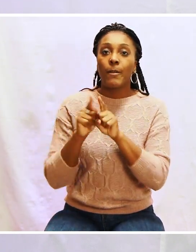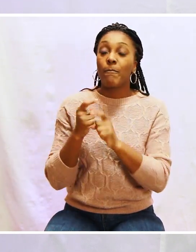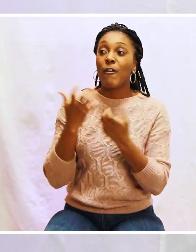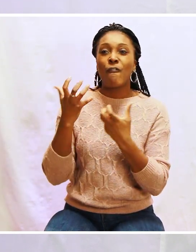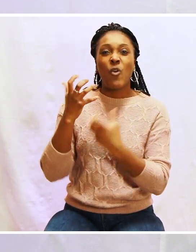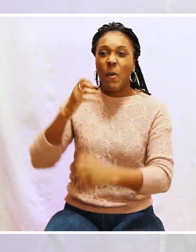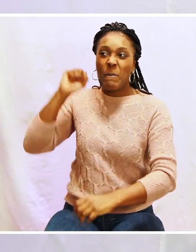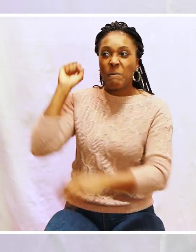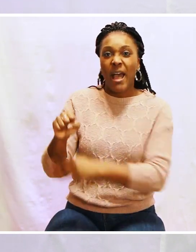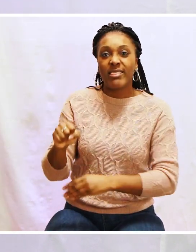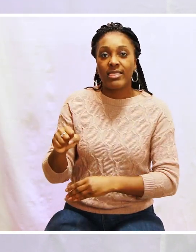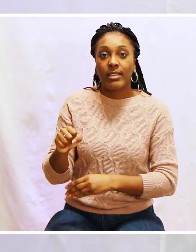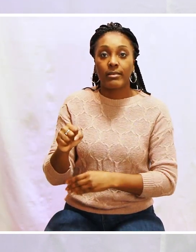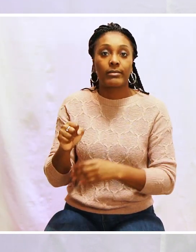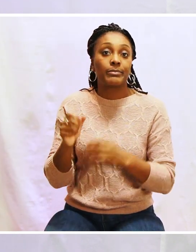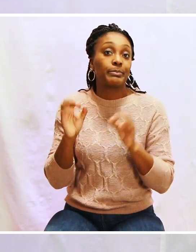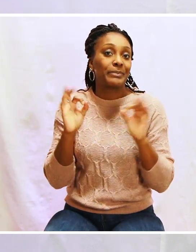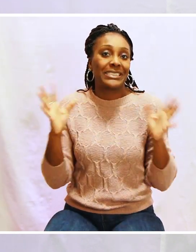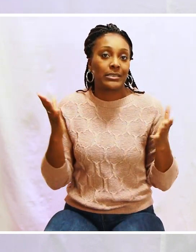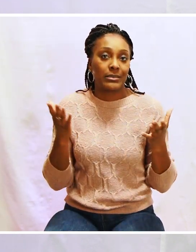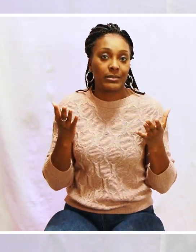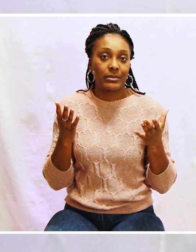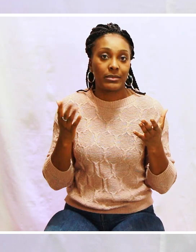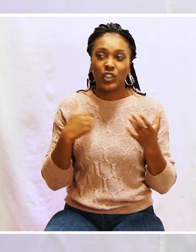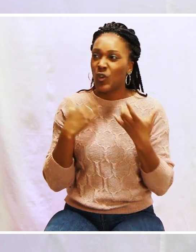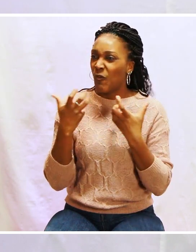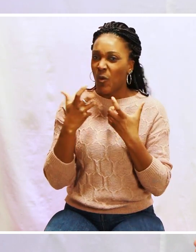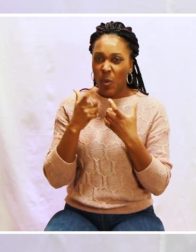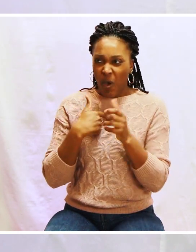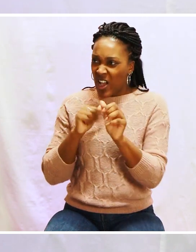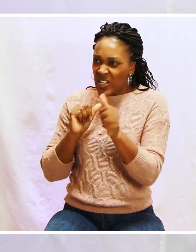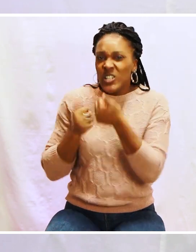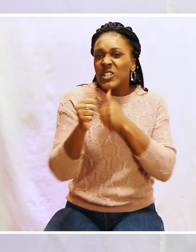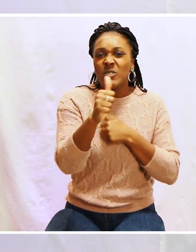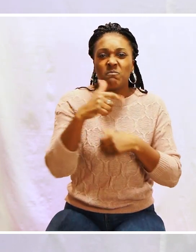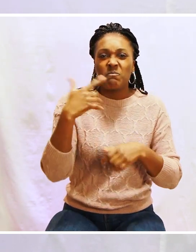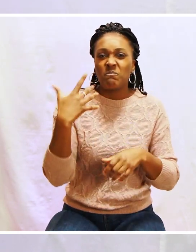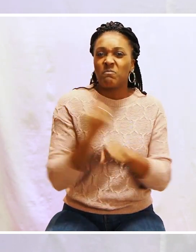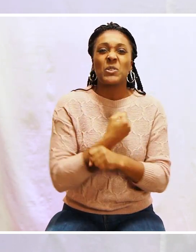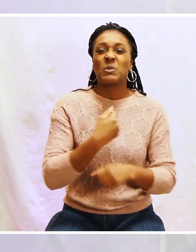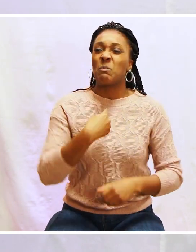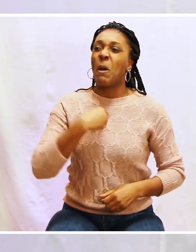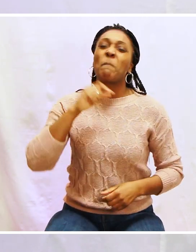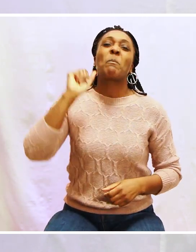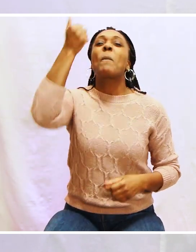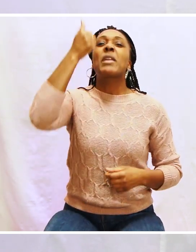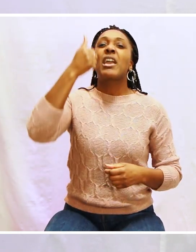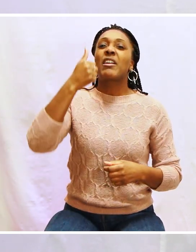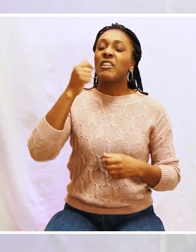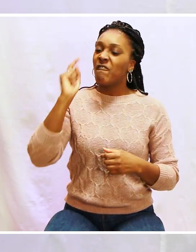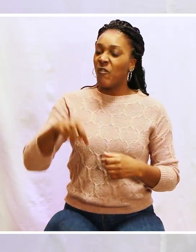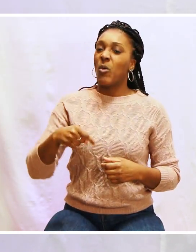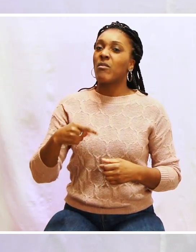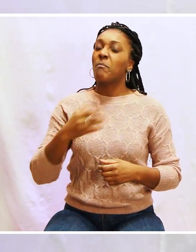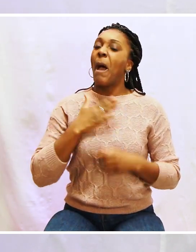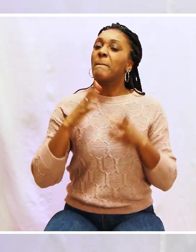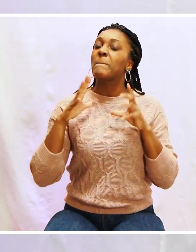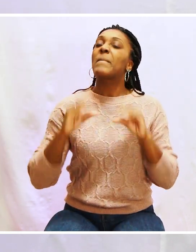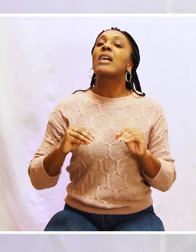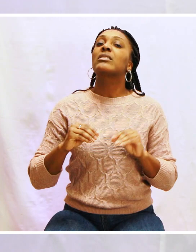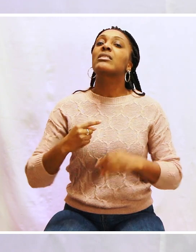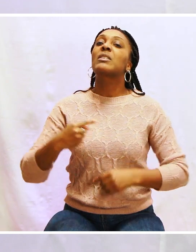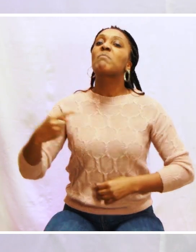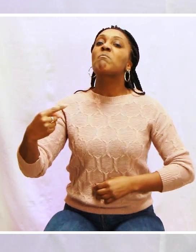la batte à la course. Quelque part, c'est ça. Il faut que j'arrive la première dans cette histoire. Il faut que les choses soient remises à leur place.